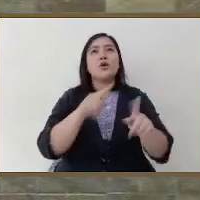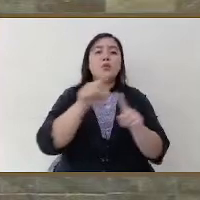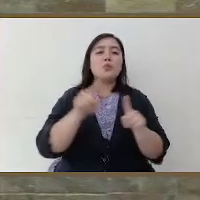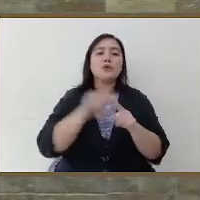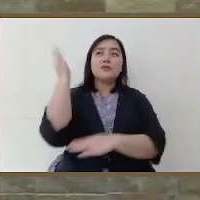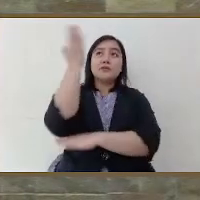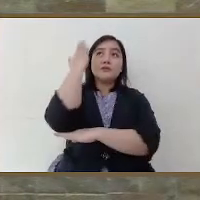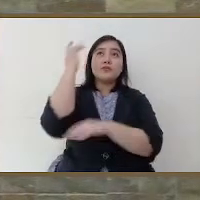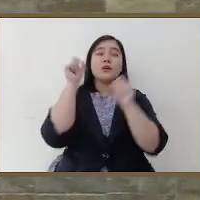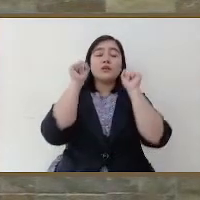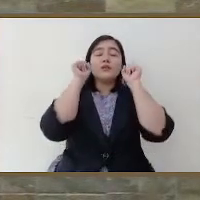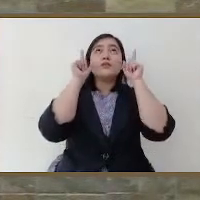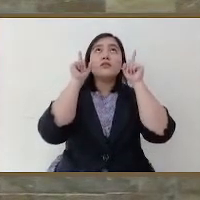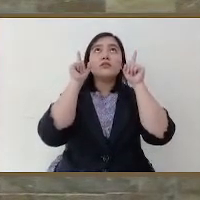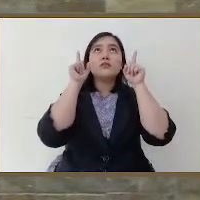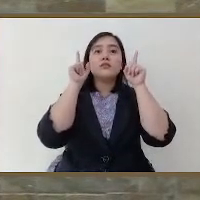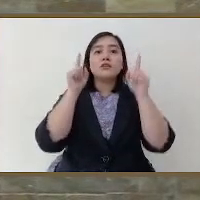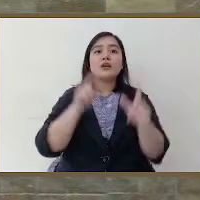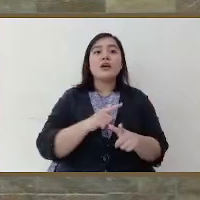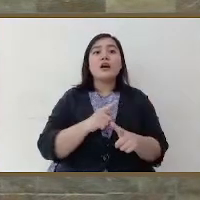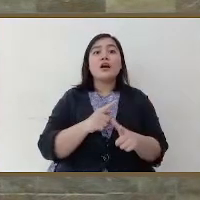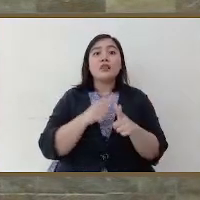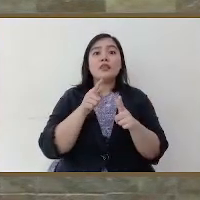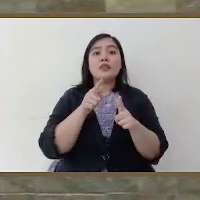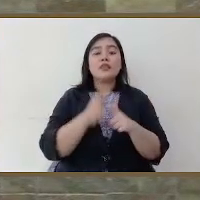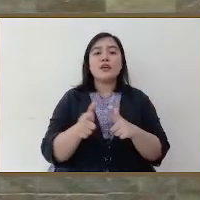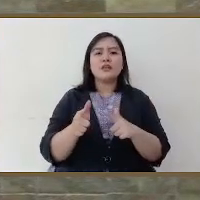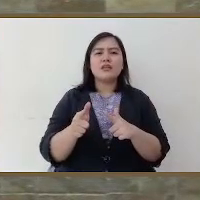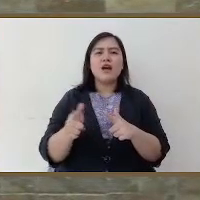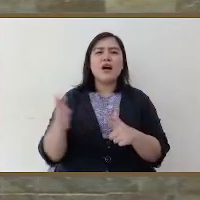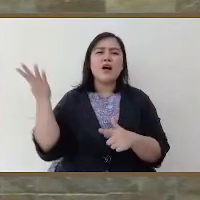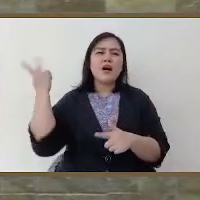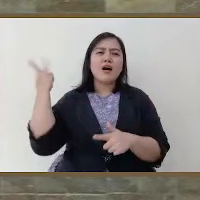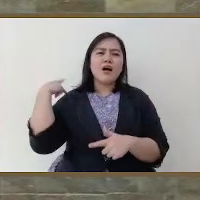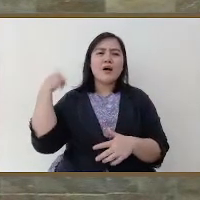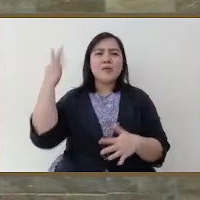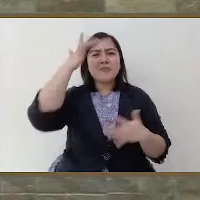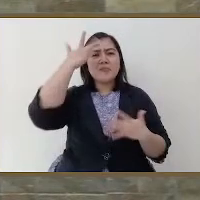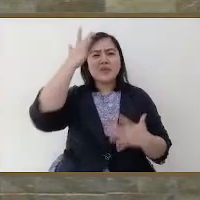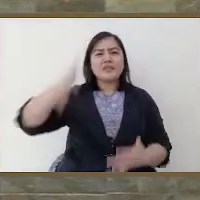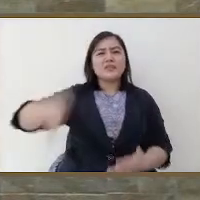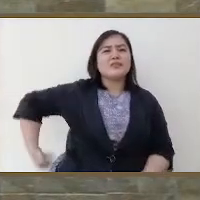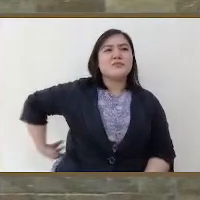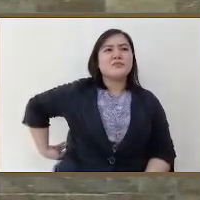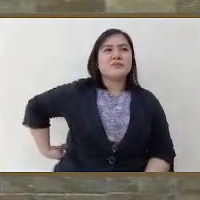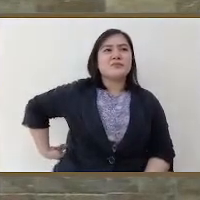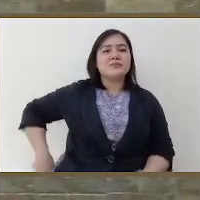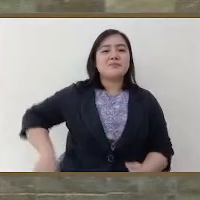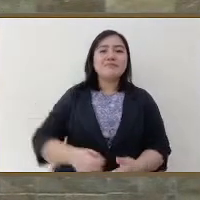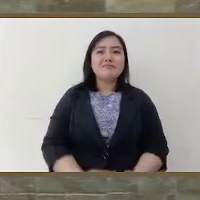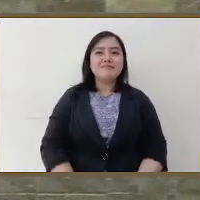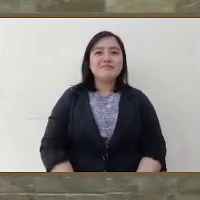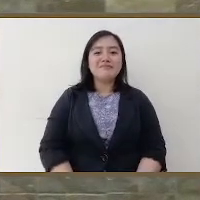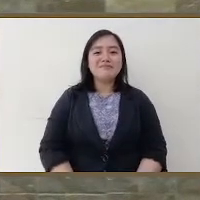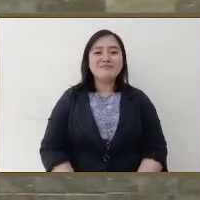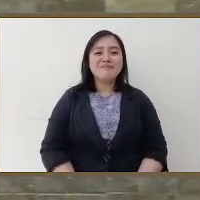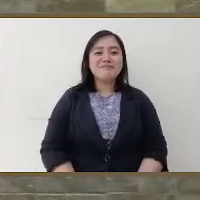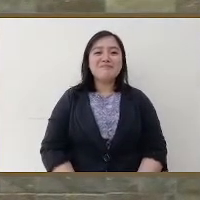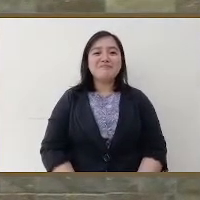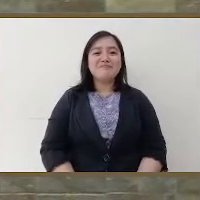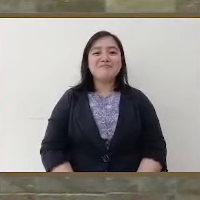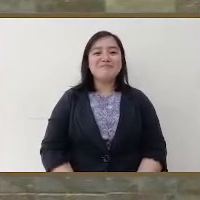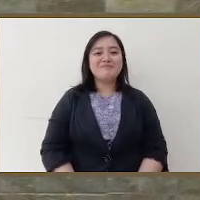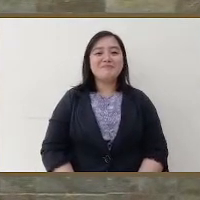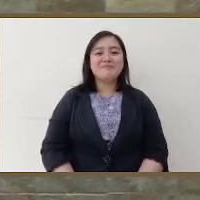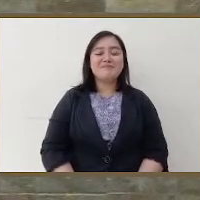may lalagutok sa hips mo. Oh, saan galing to? Yeah. Kani-kanina lamang lumapit sa akin si Maki, pumunta siya sa office,